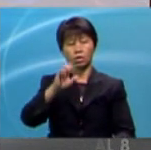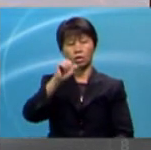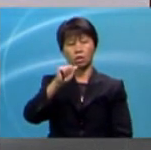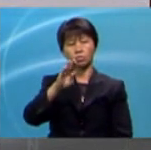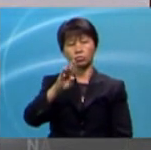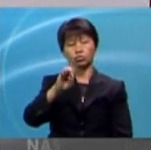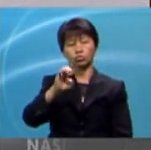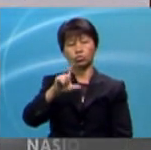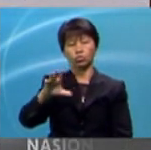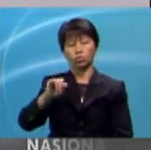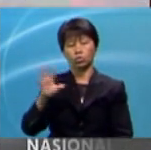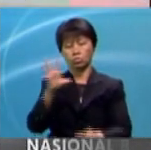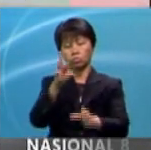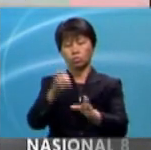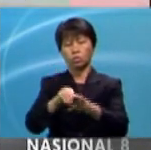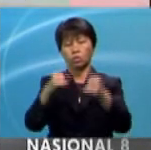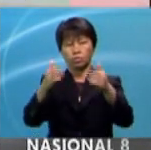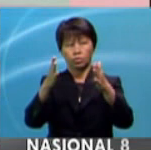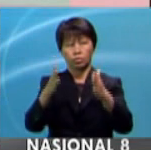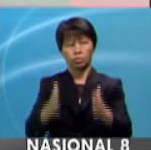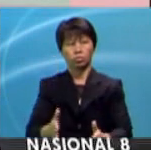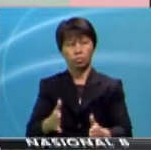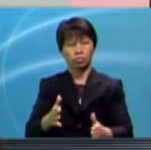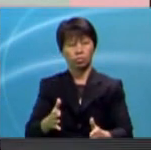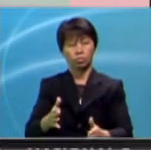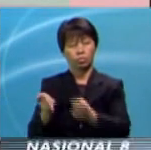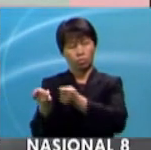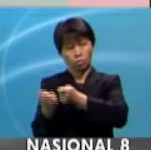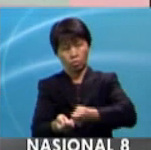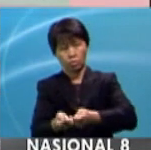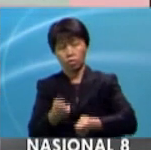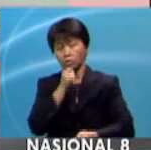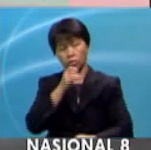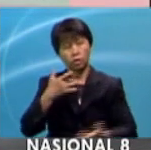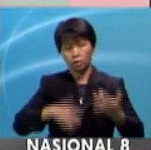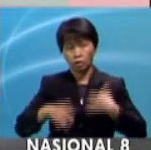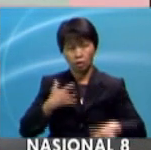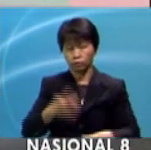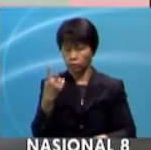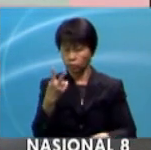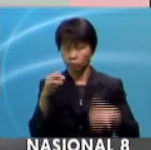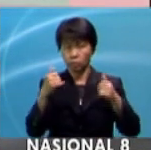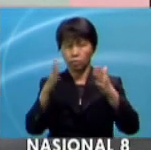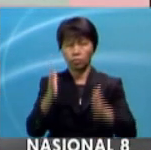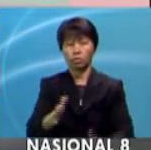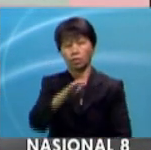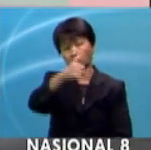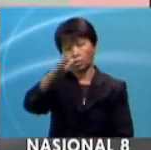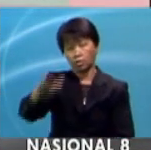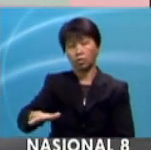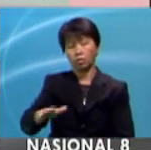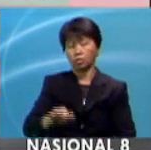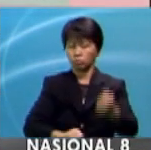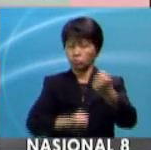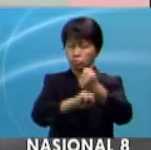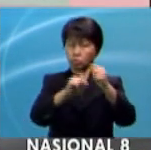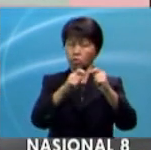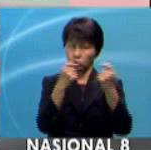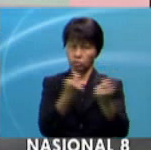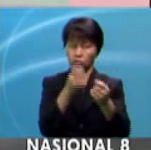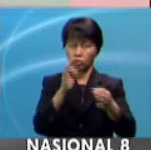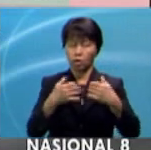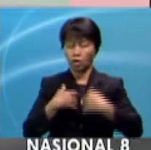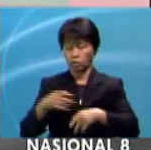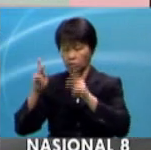case membabitkan pemain hoki negara Faisal dan Fitri saari tidak dinafikannya dua pemain adik beradik ini menjadi tonggak pasukan Walaupun